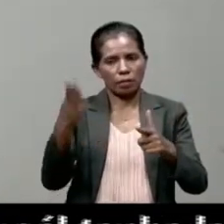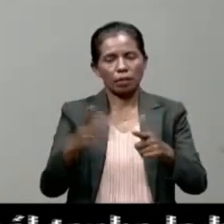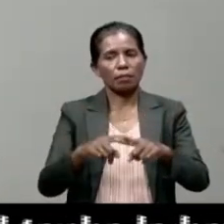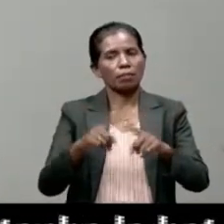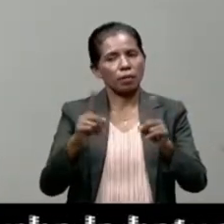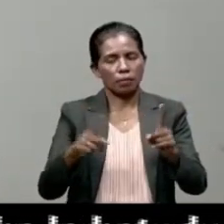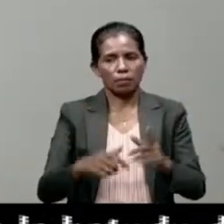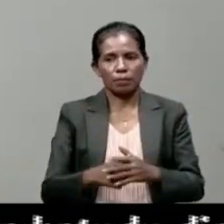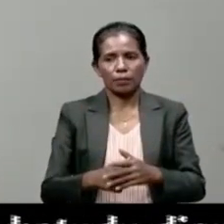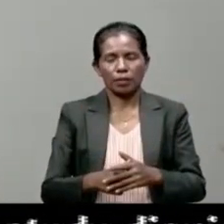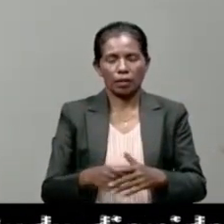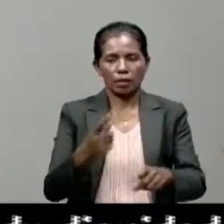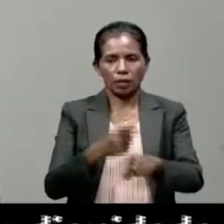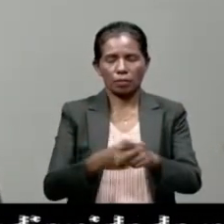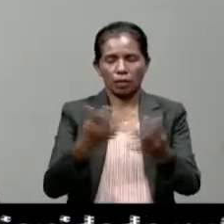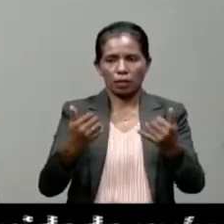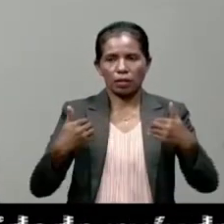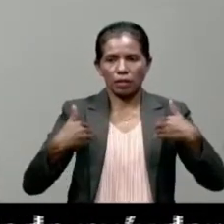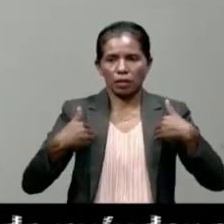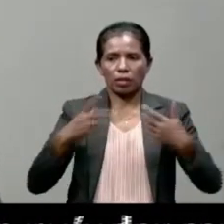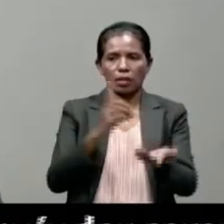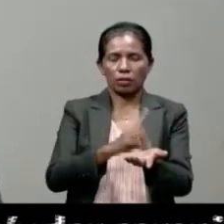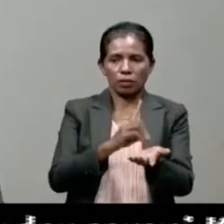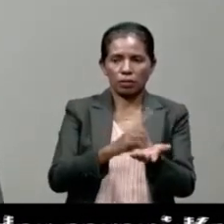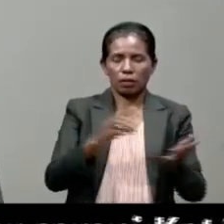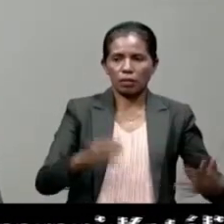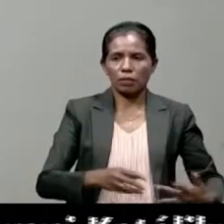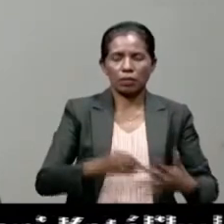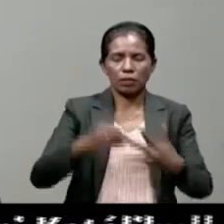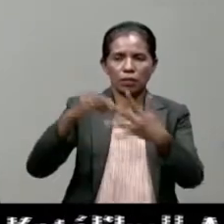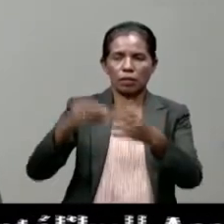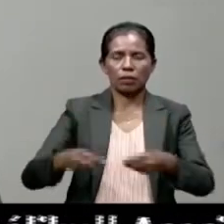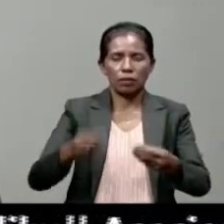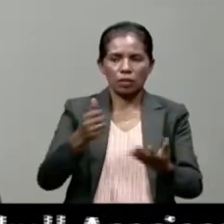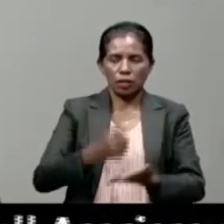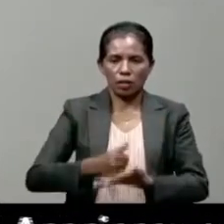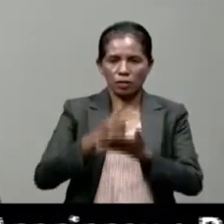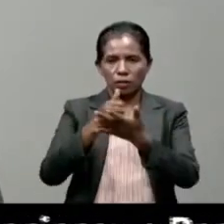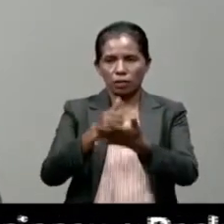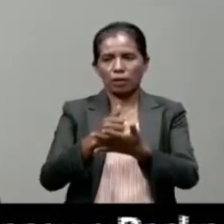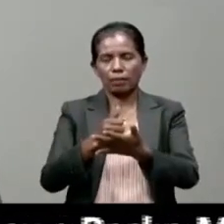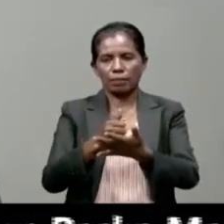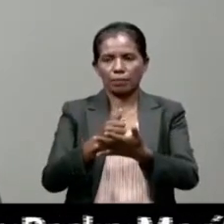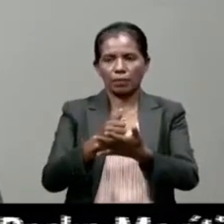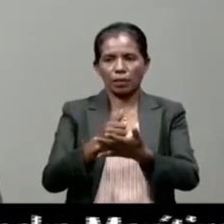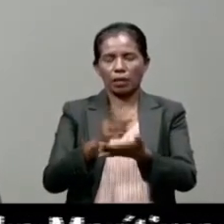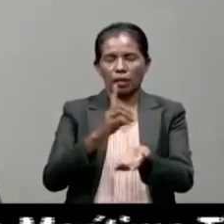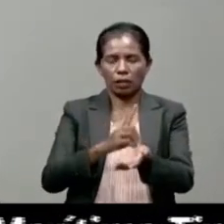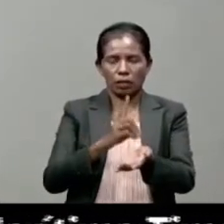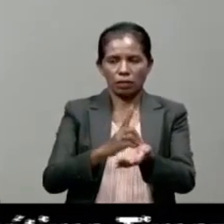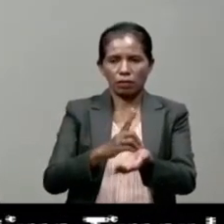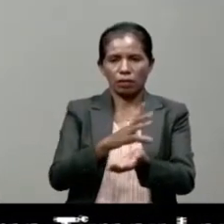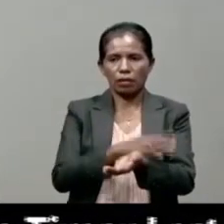maybe ao mesmo tempo e hamos doutor especial sira nebe ma ka fo assistência médico ka